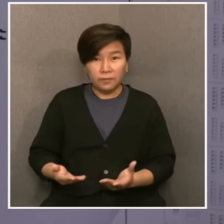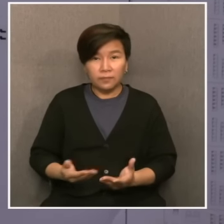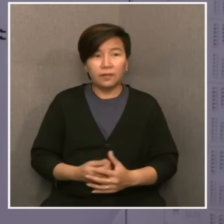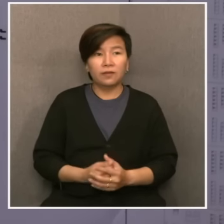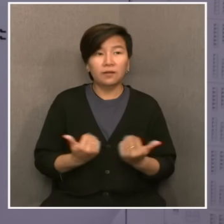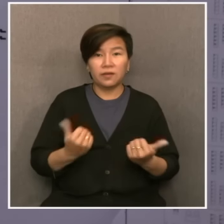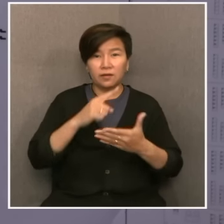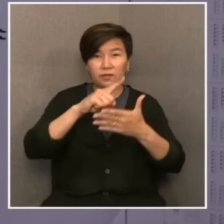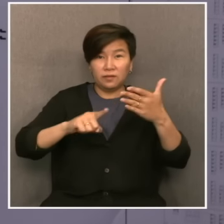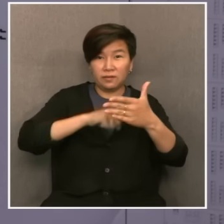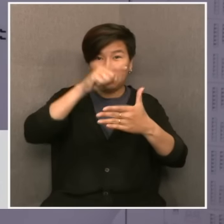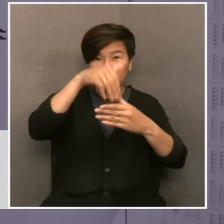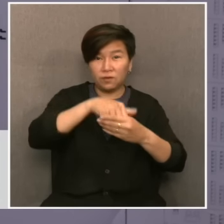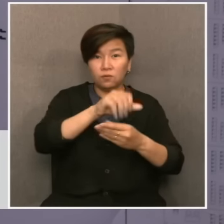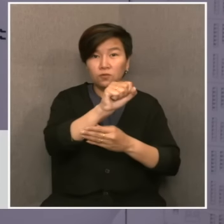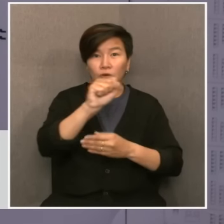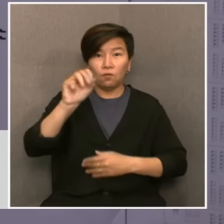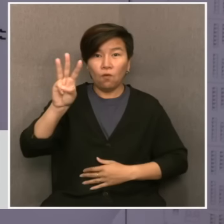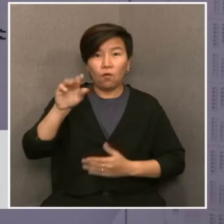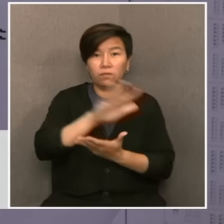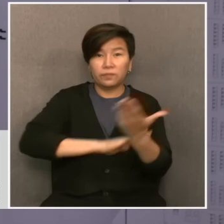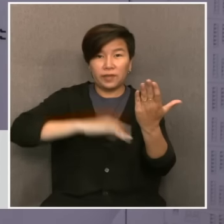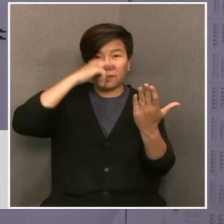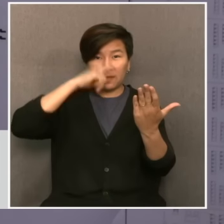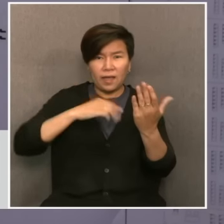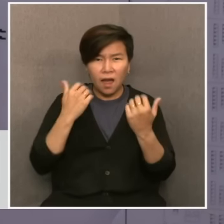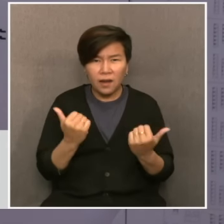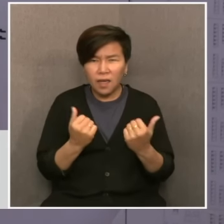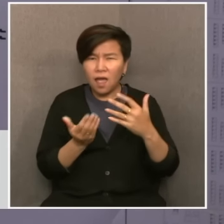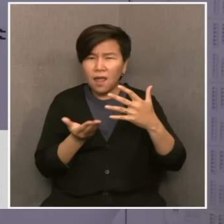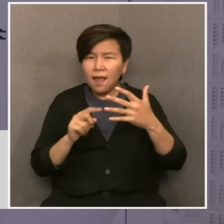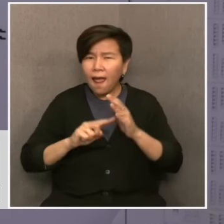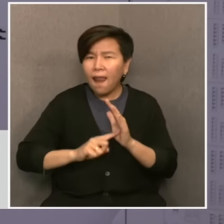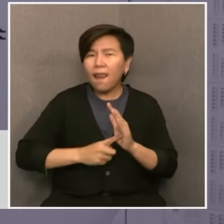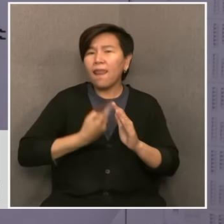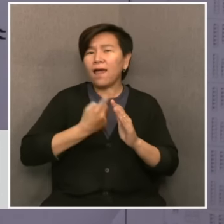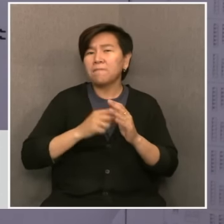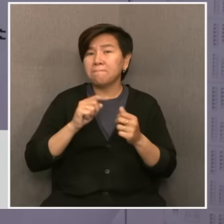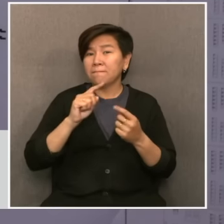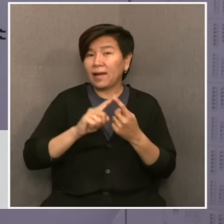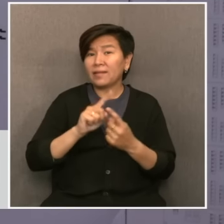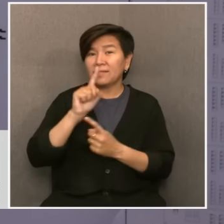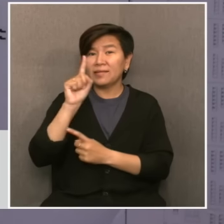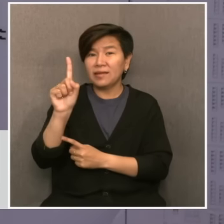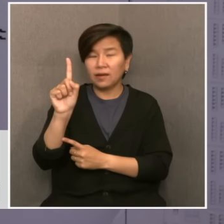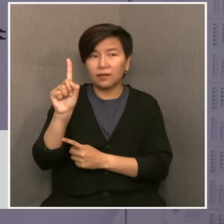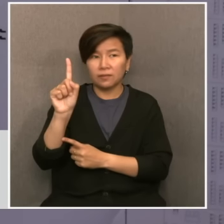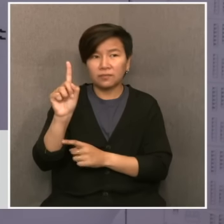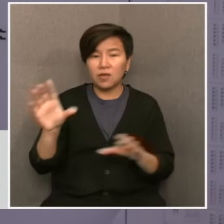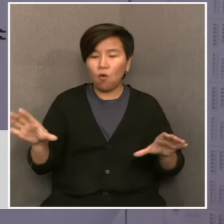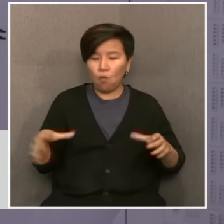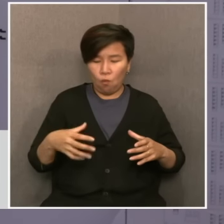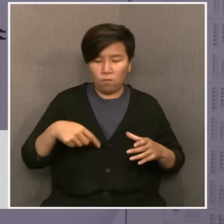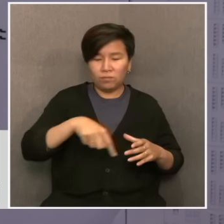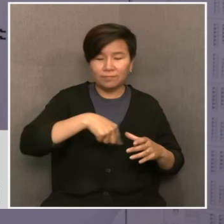การเลือกสว.ระดับประเทศขณะนี้นะคะอยู่ในขั้นตอนที่1ค่ะนั่นก็คือเลือกกันเองในกลุ่มของตนเองค่ะโดย